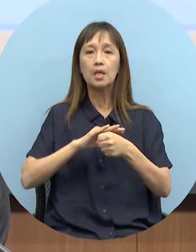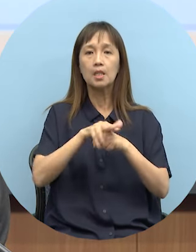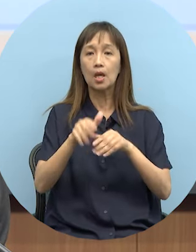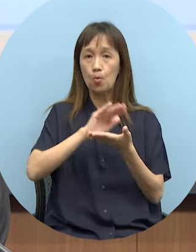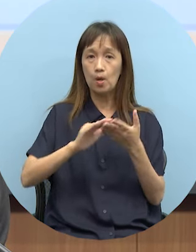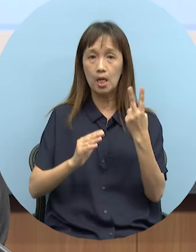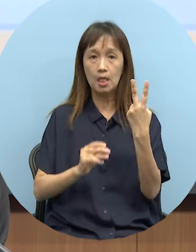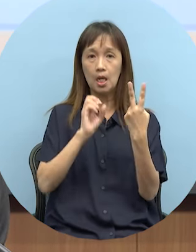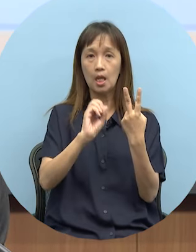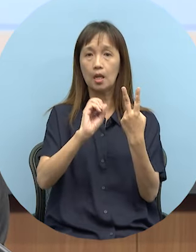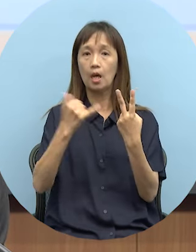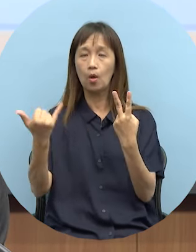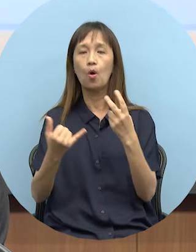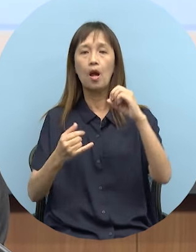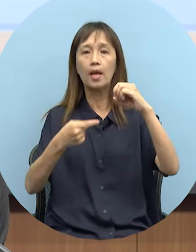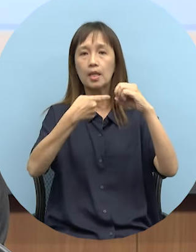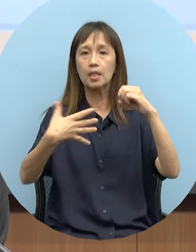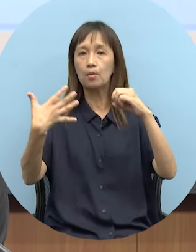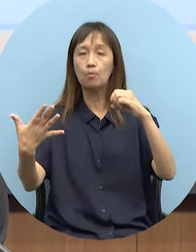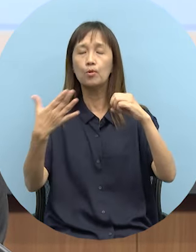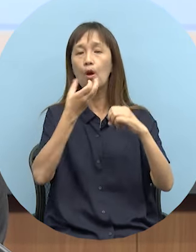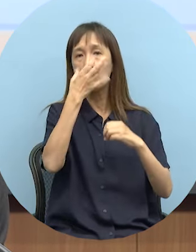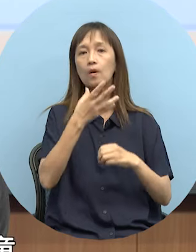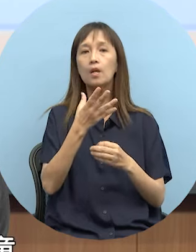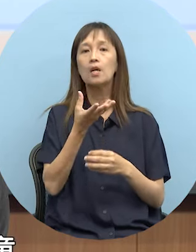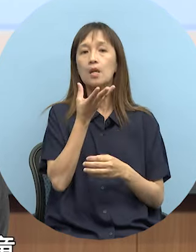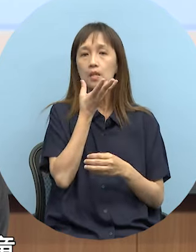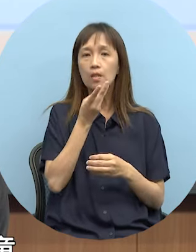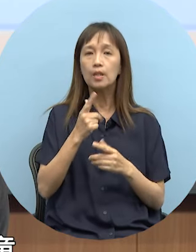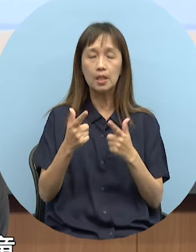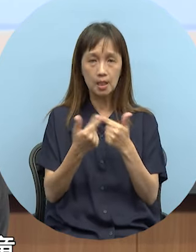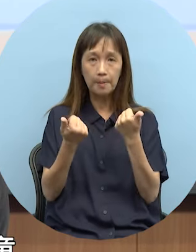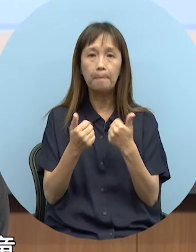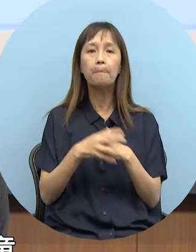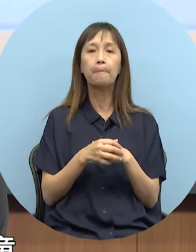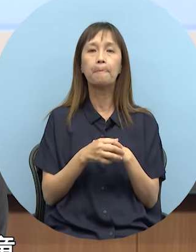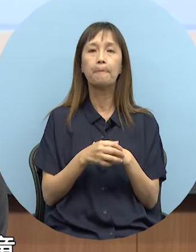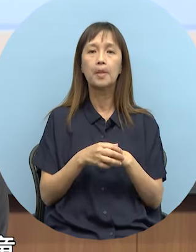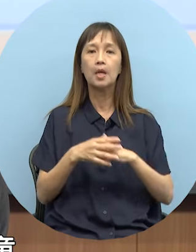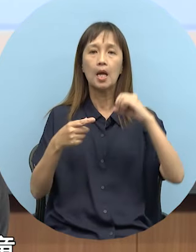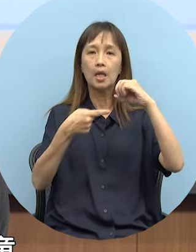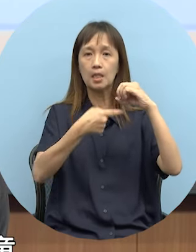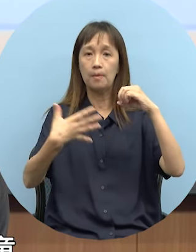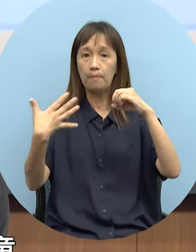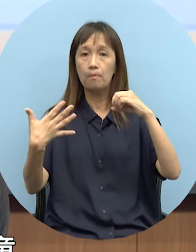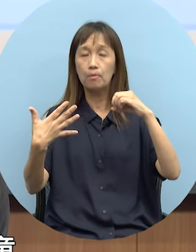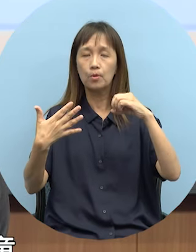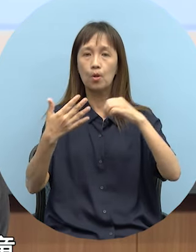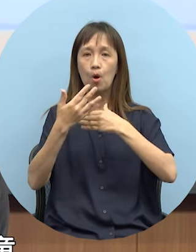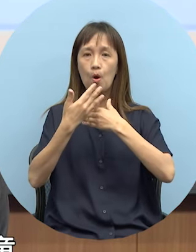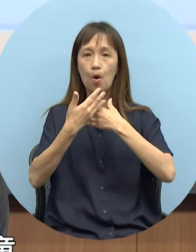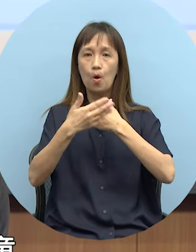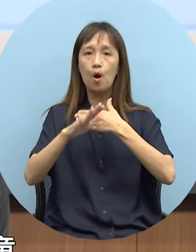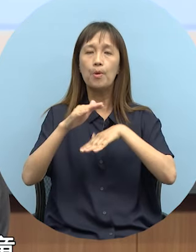於0至5歲香港兒童係適用嘅，特別係0至5歲嘅非華裔嘅小朋